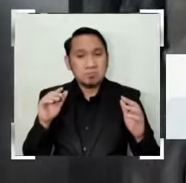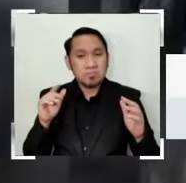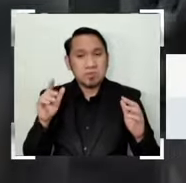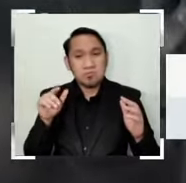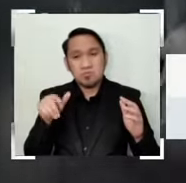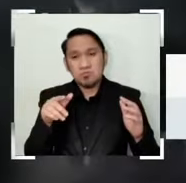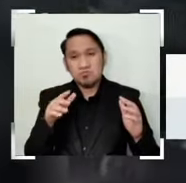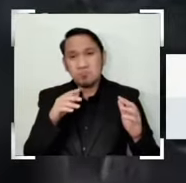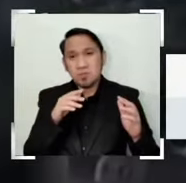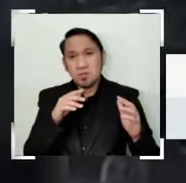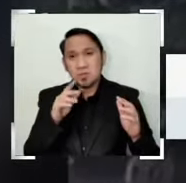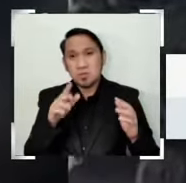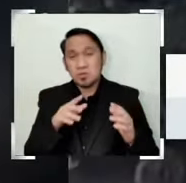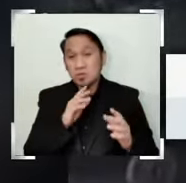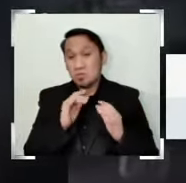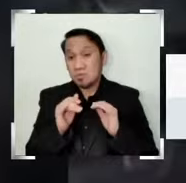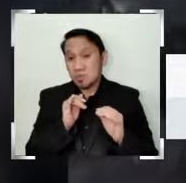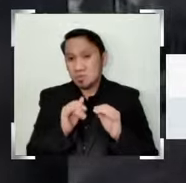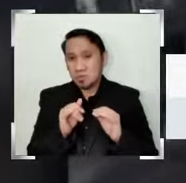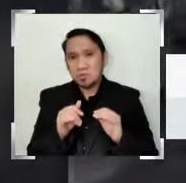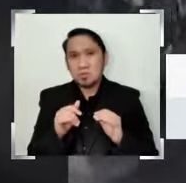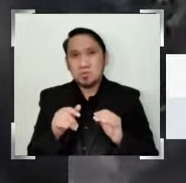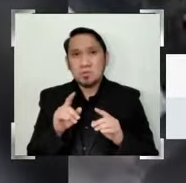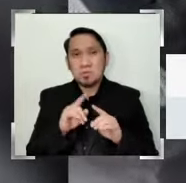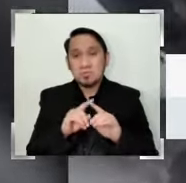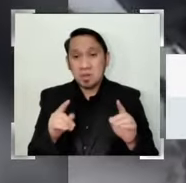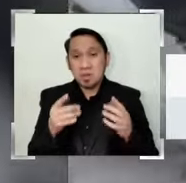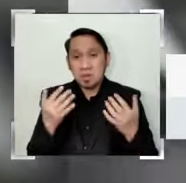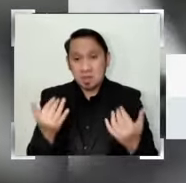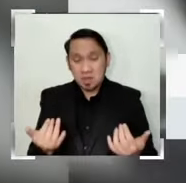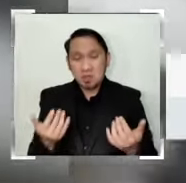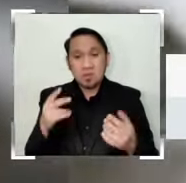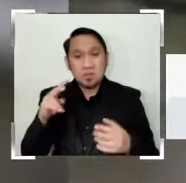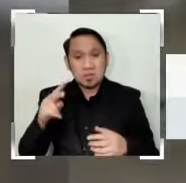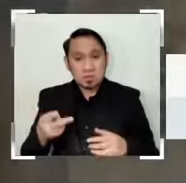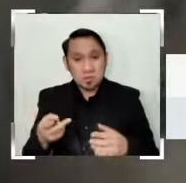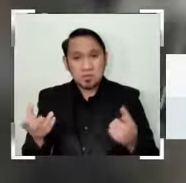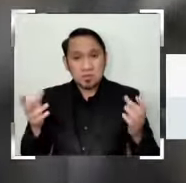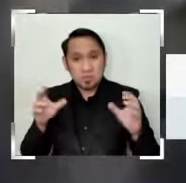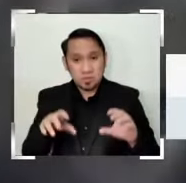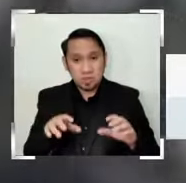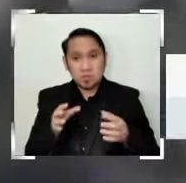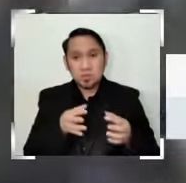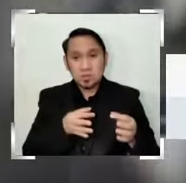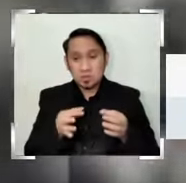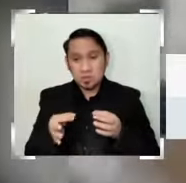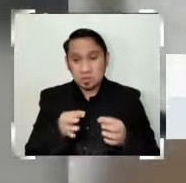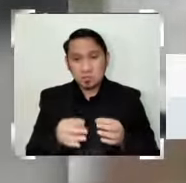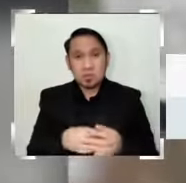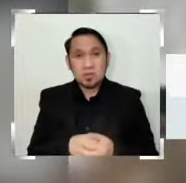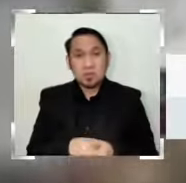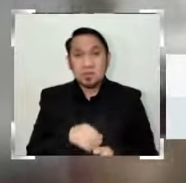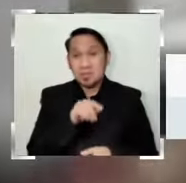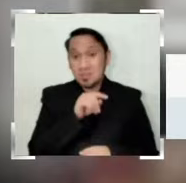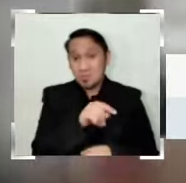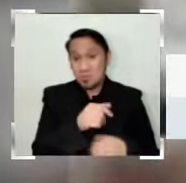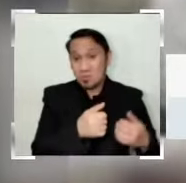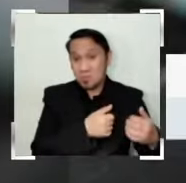driver pero bibigyan siyang muli ng pagkakataon para magpaliwanag. Ang mga organizer naman ng naturang